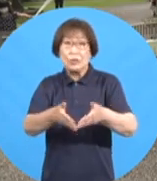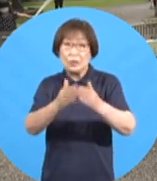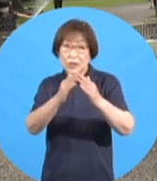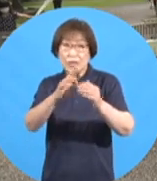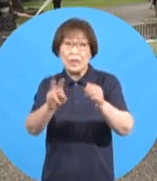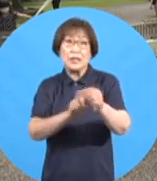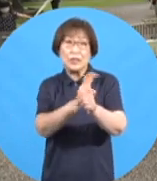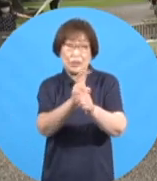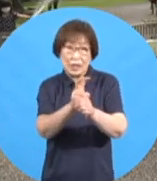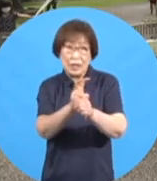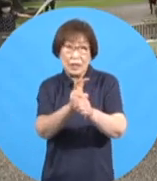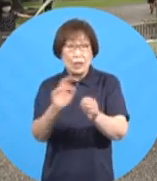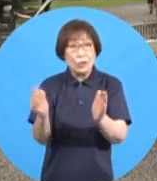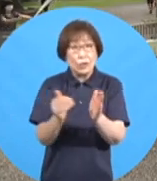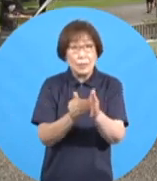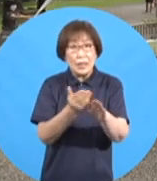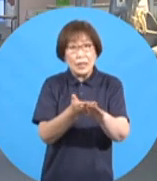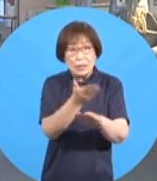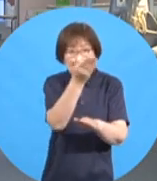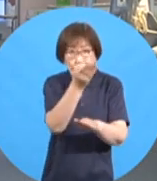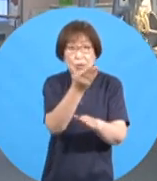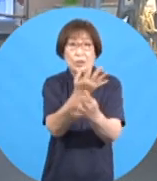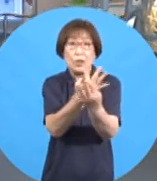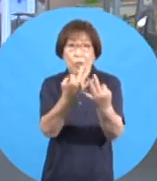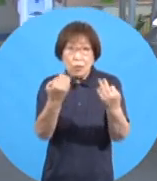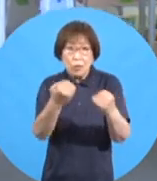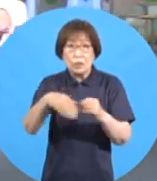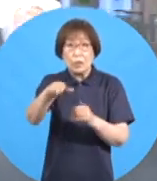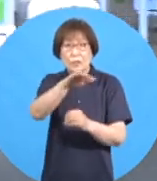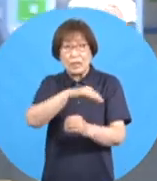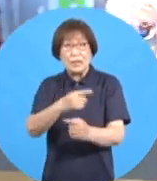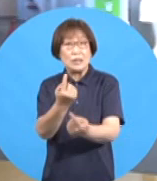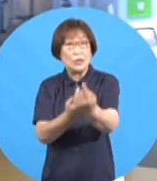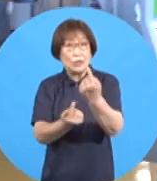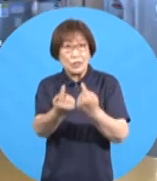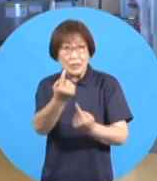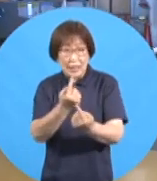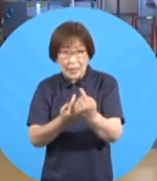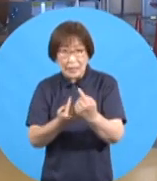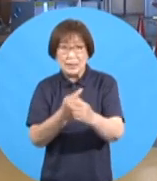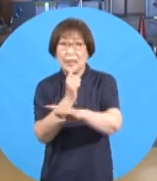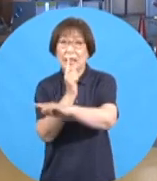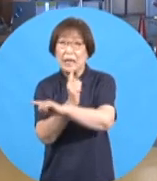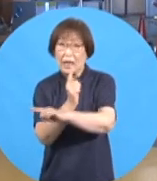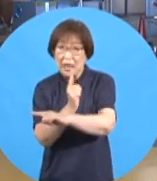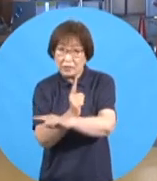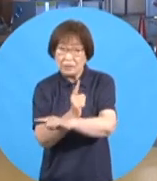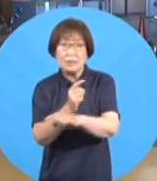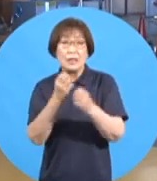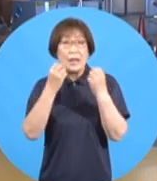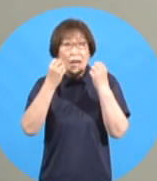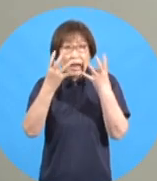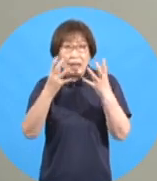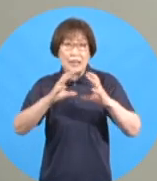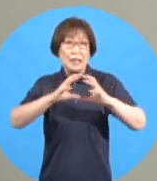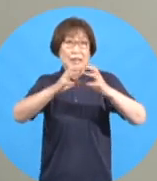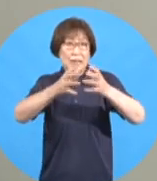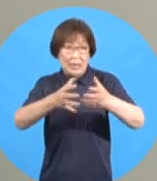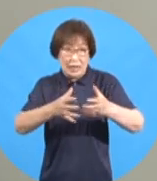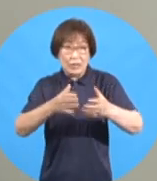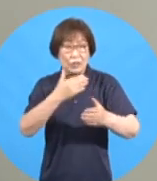20年、これまで以上により多くの皆さん方にお越しをいただき、科学そして新たな世界